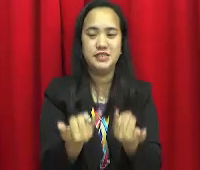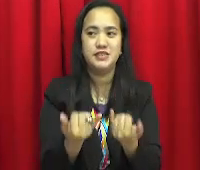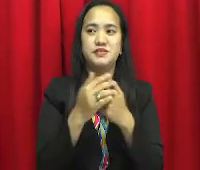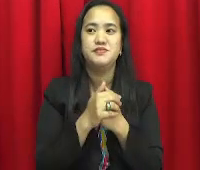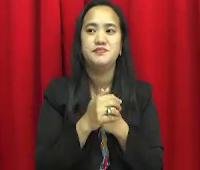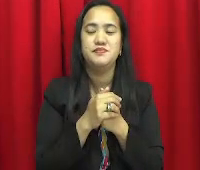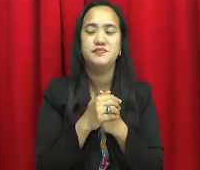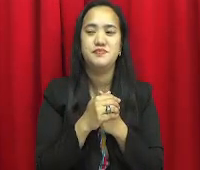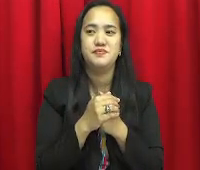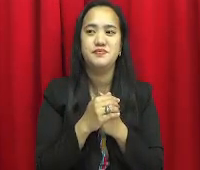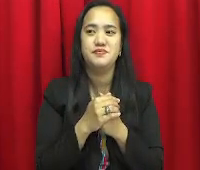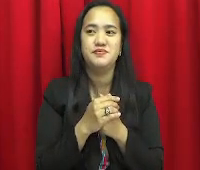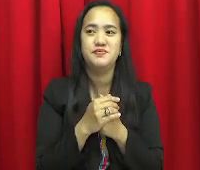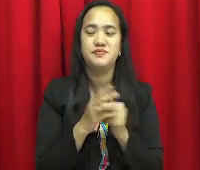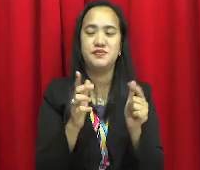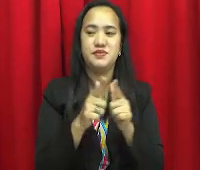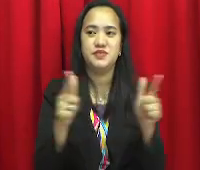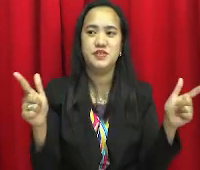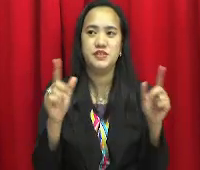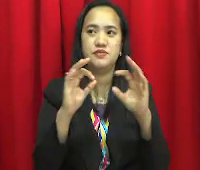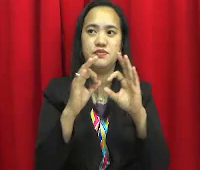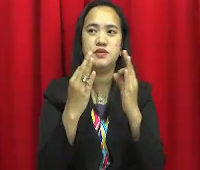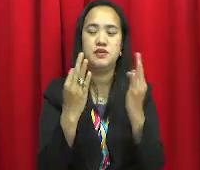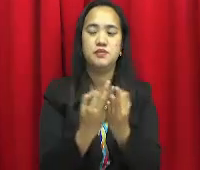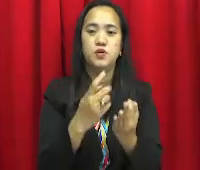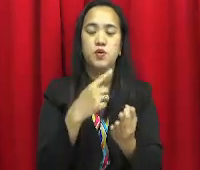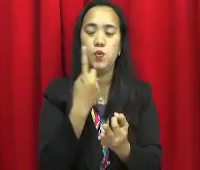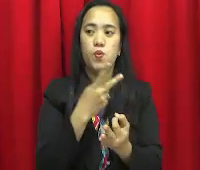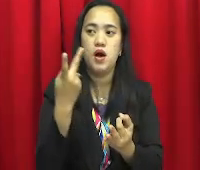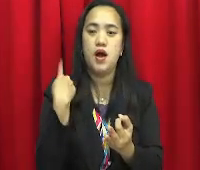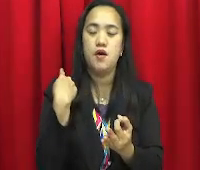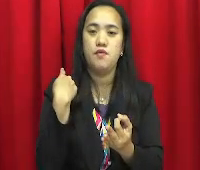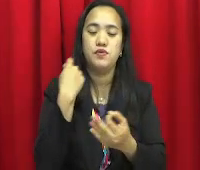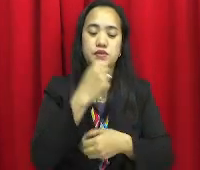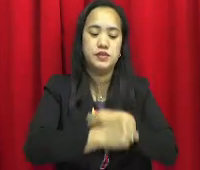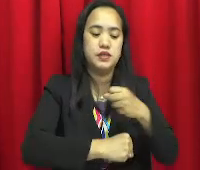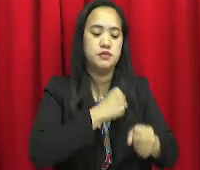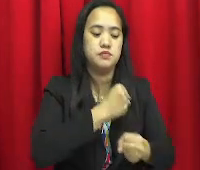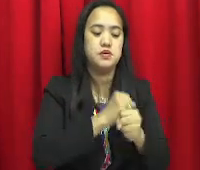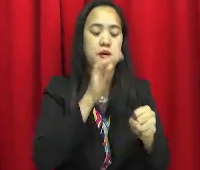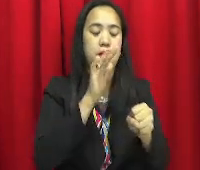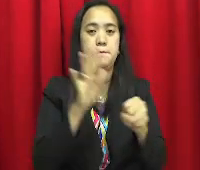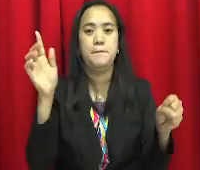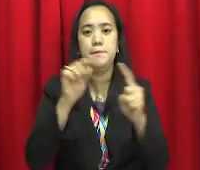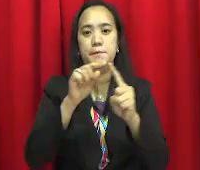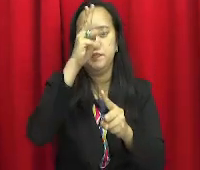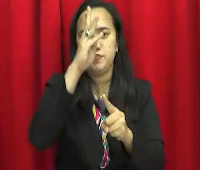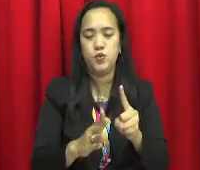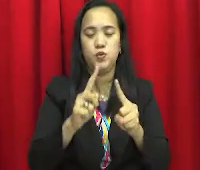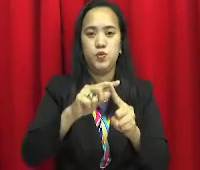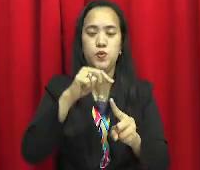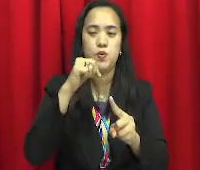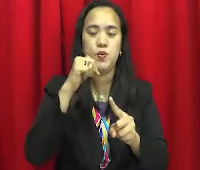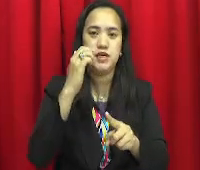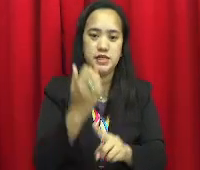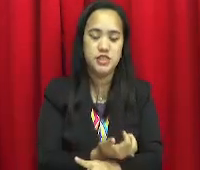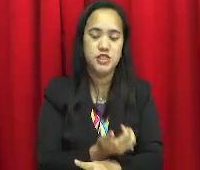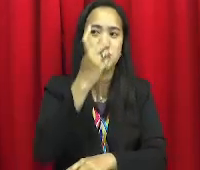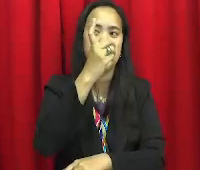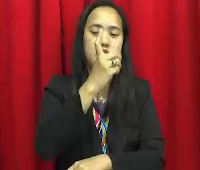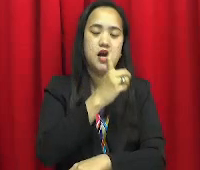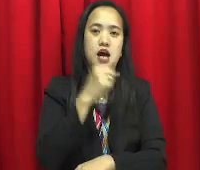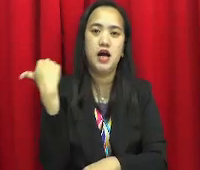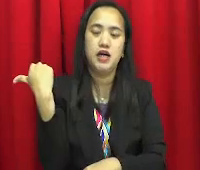naman yung katotohanan. Great family is a family who has a sacrificial commitment to one another. Kaya kailangan talaga, kung